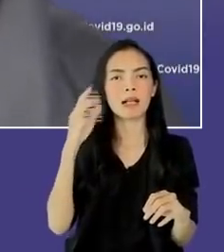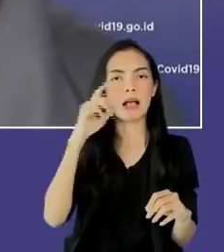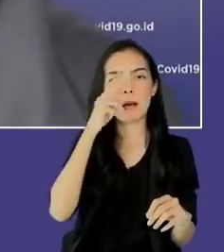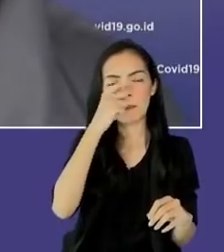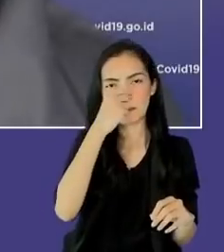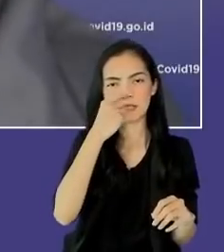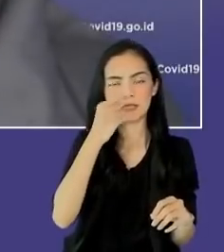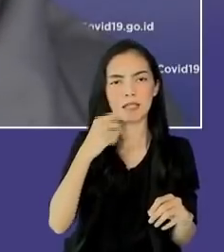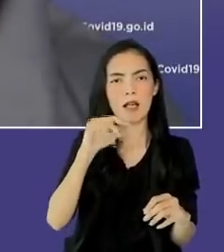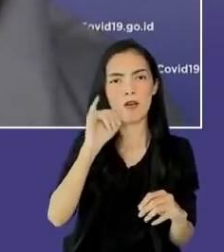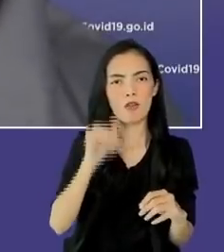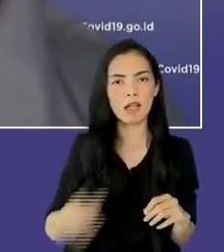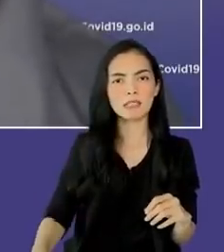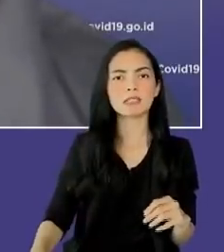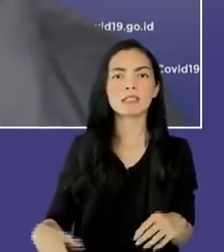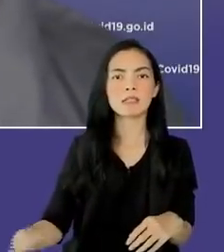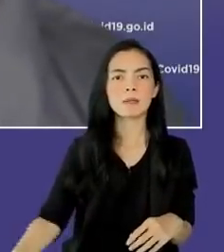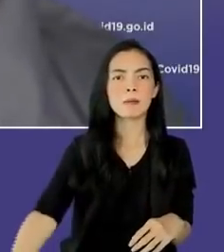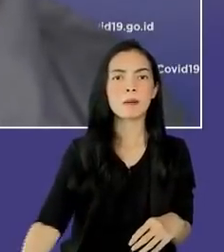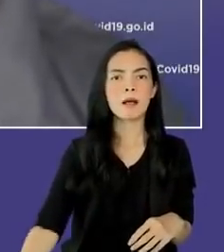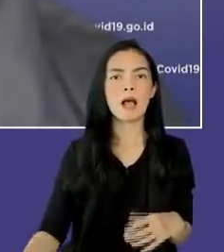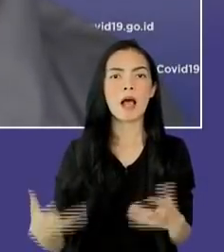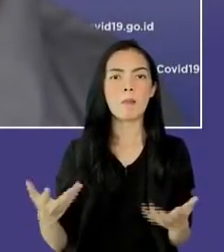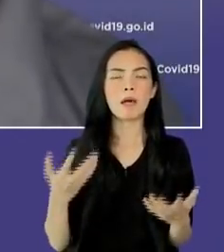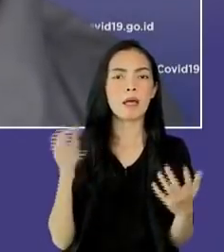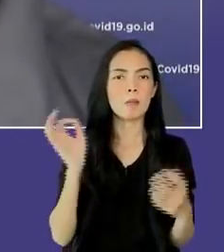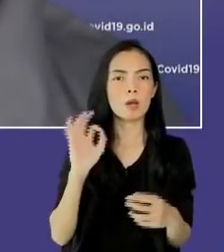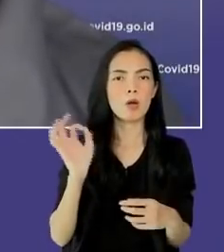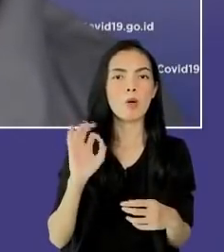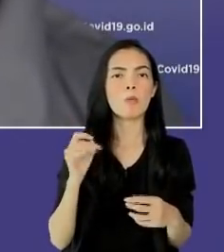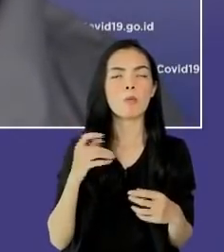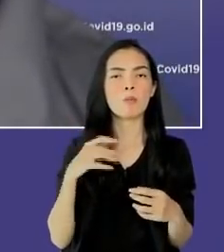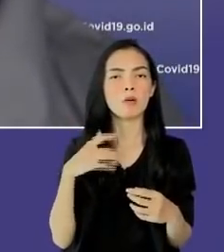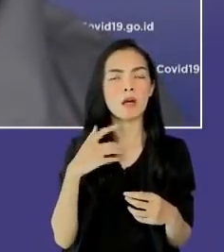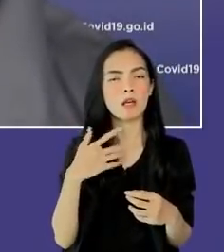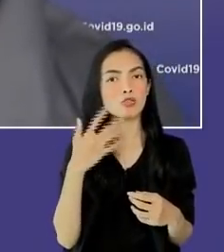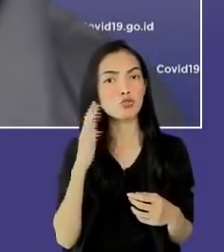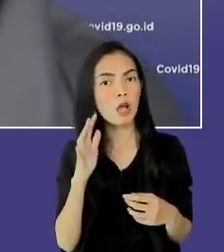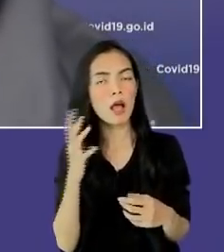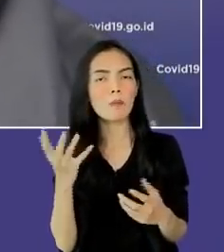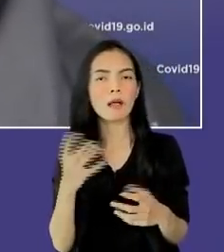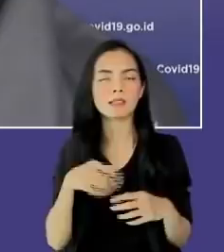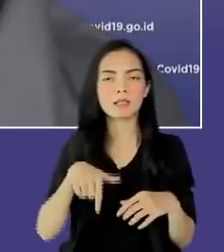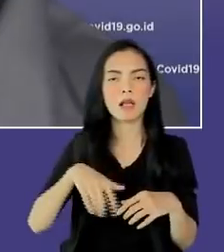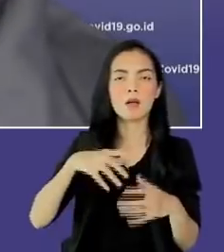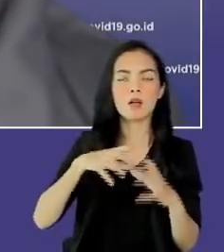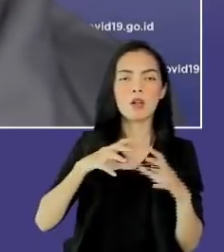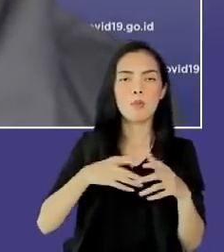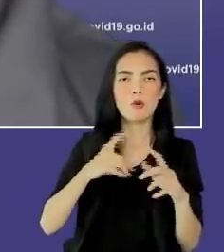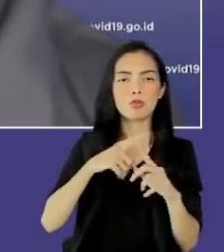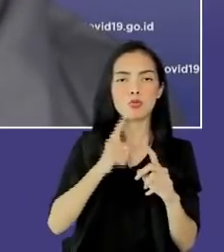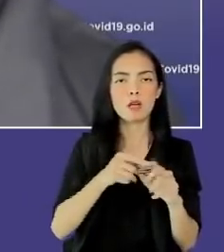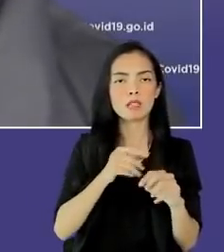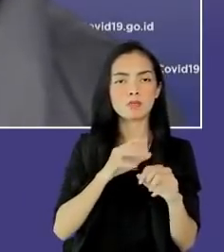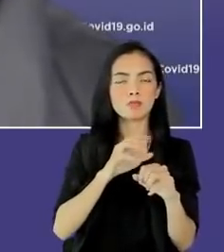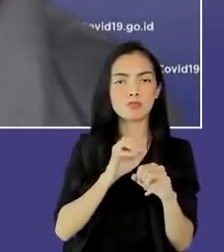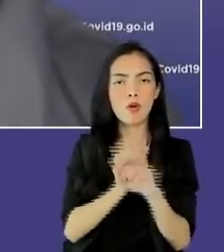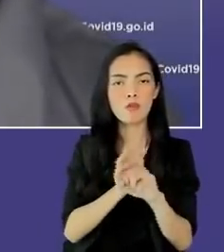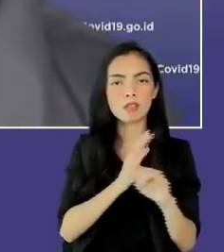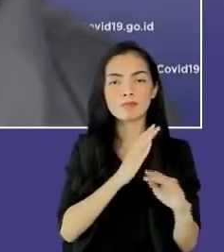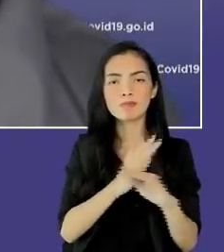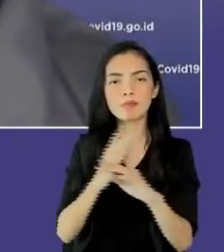dievaluasi, diabsenin mana-mana yang belum, dan saat ini di Satgas juga kita sudah membentuk comment center yang tugasnya adalah